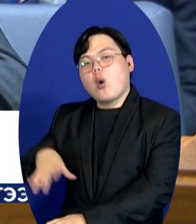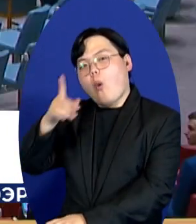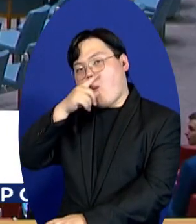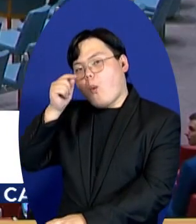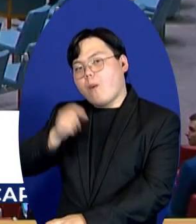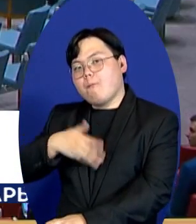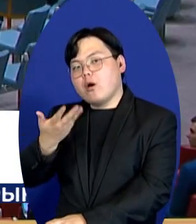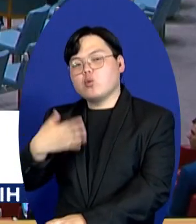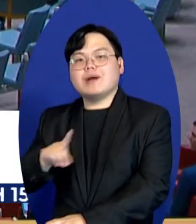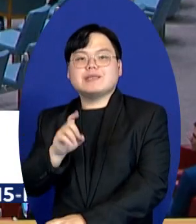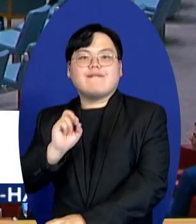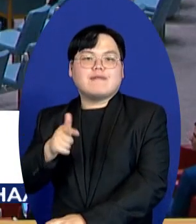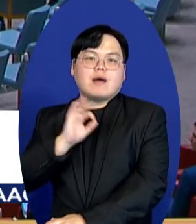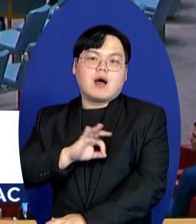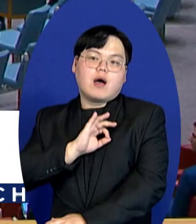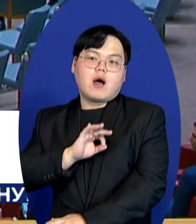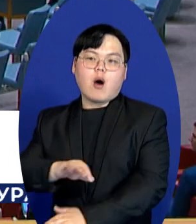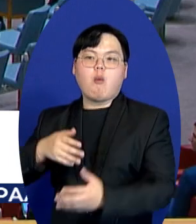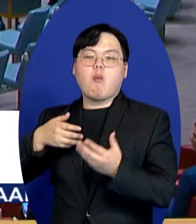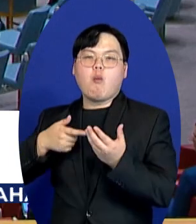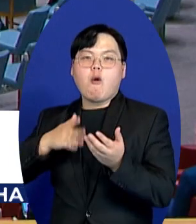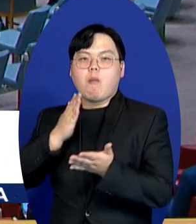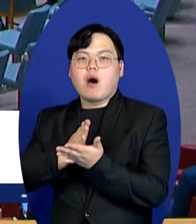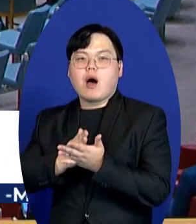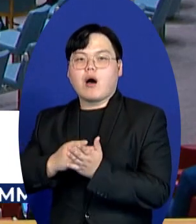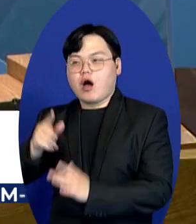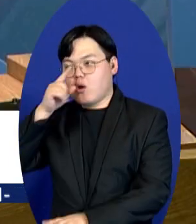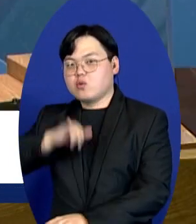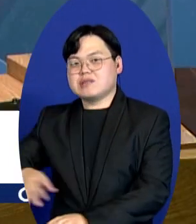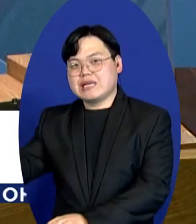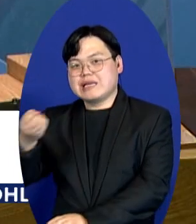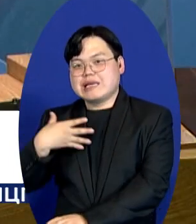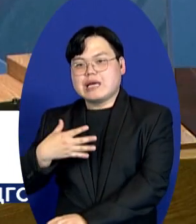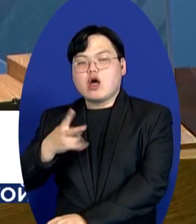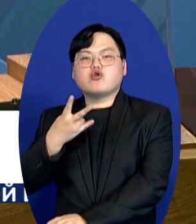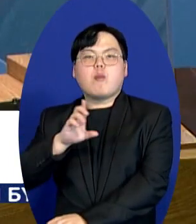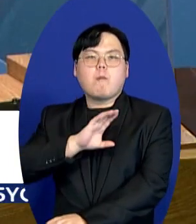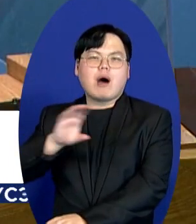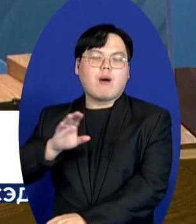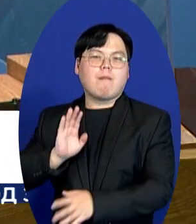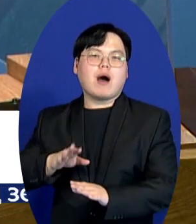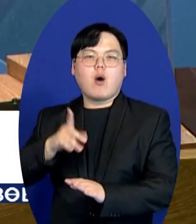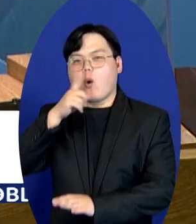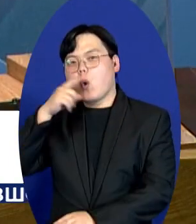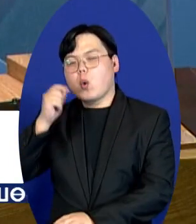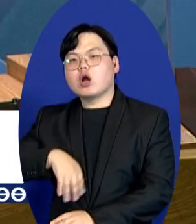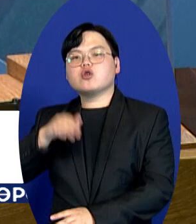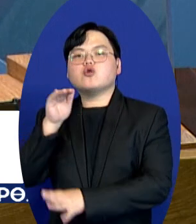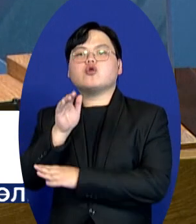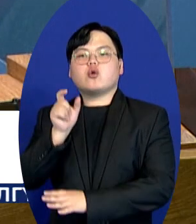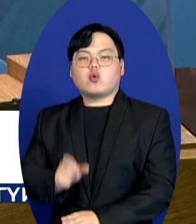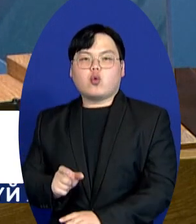Украинд нийлүүлсэн зэвсгийг ашиглан ийхүү буудаж байгаа гэдгийг тэр өмнө дурджээ. Нэгдсэн улсын байгууллагад суугаа Украины байнгын төлөөлөгч Сергей